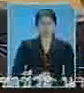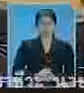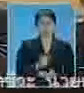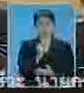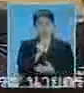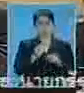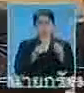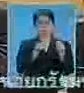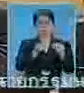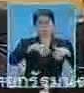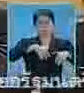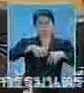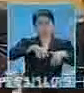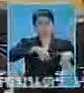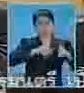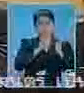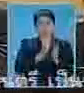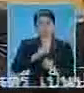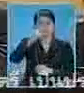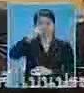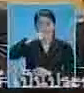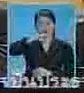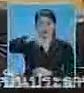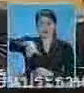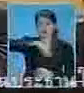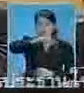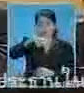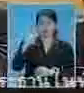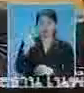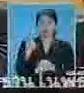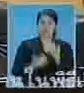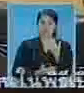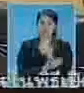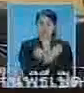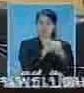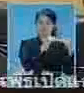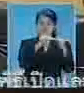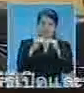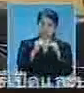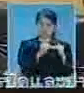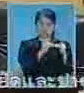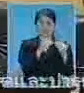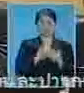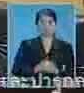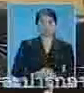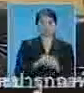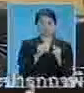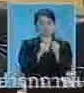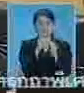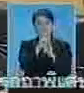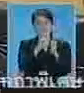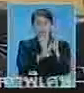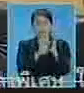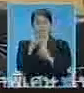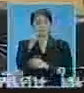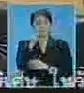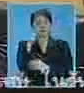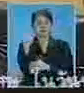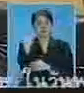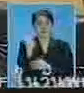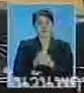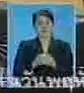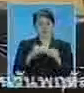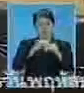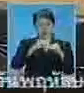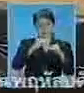พี่น้องเกษตรกรชาวไทยจะได้มีโอกาสเท่าเทียมกันในการเข้าถึงแหล่งน้ำเพื่อเพิ่มรายได้จ